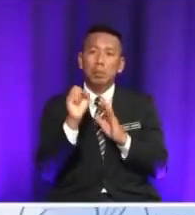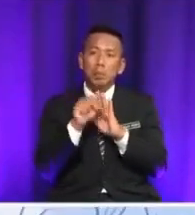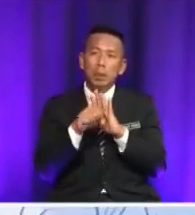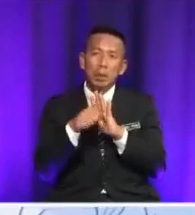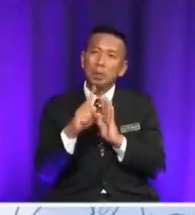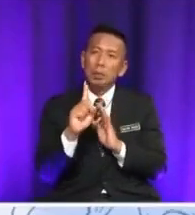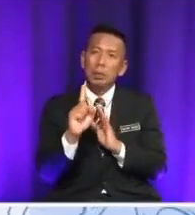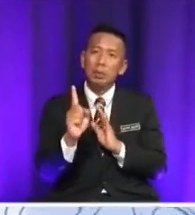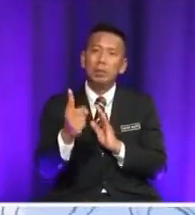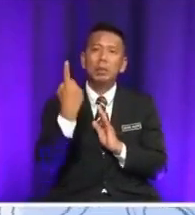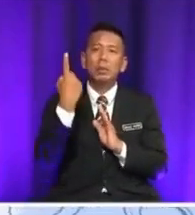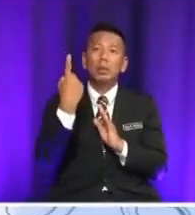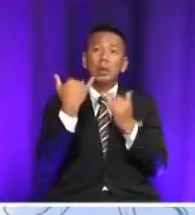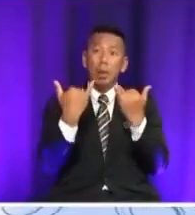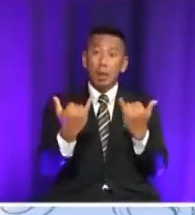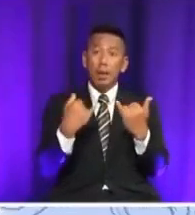sekarang